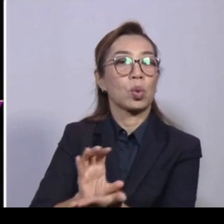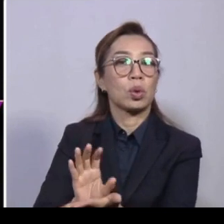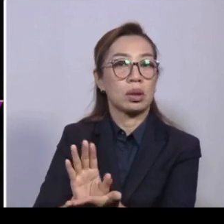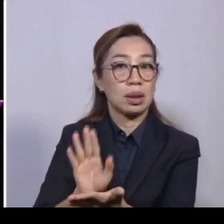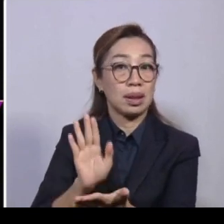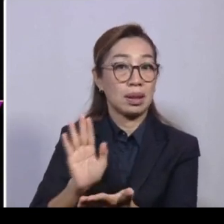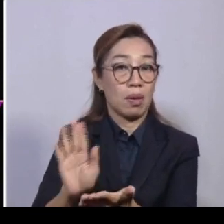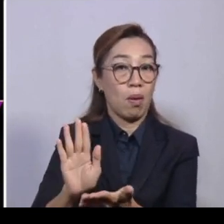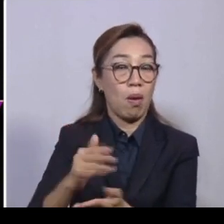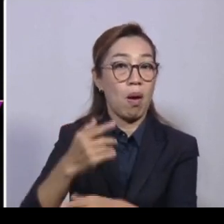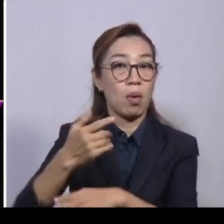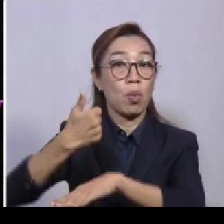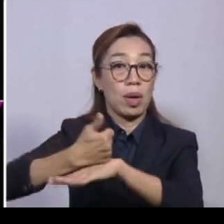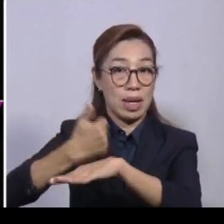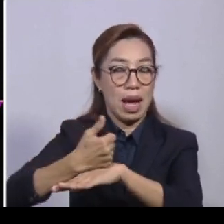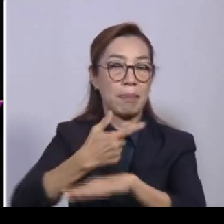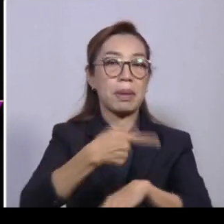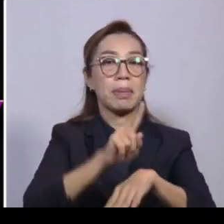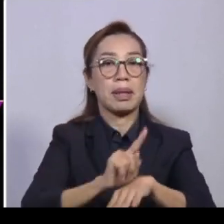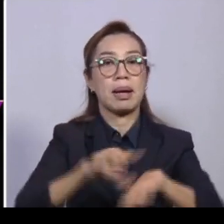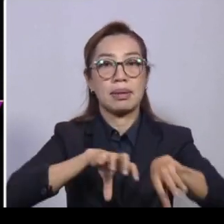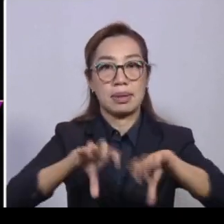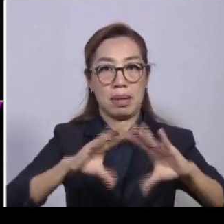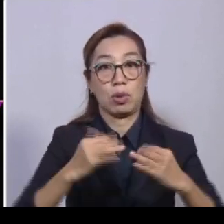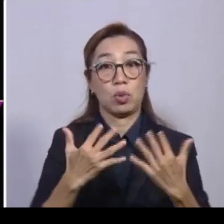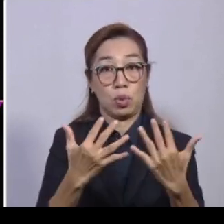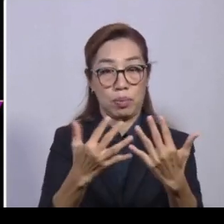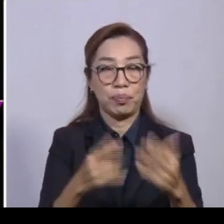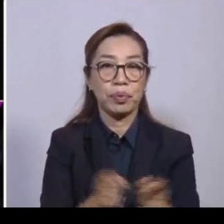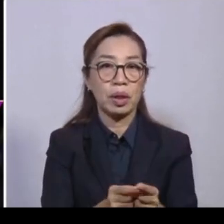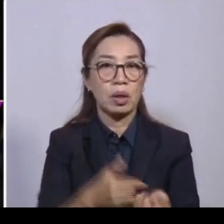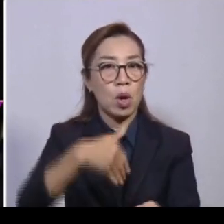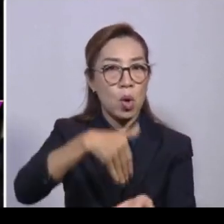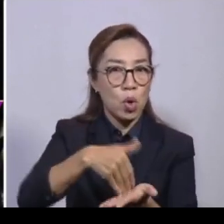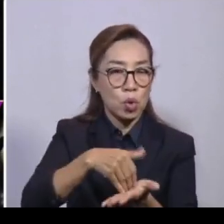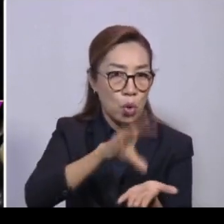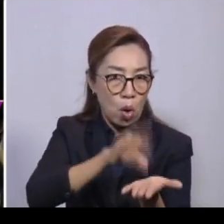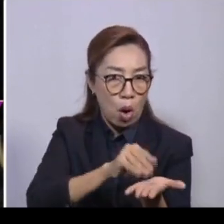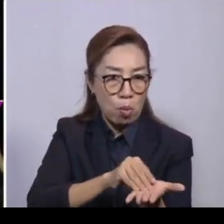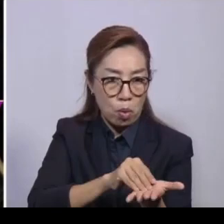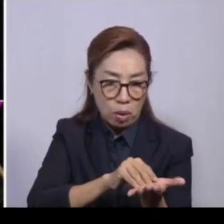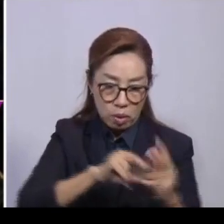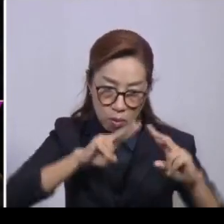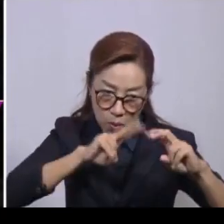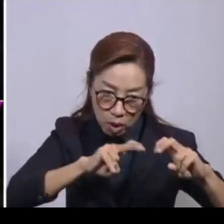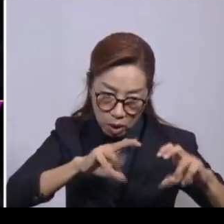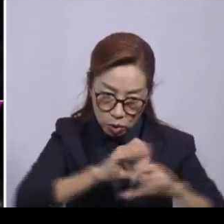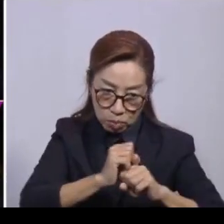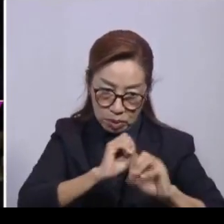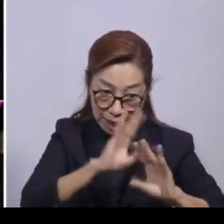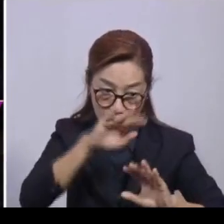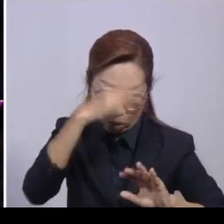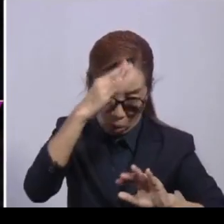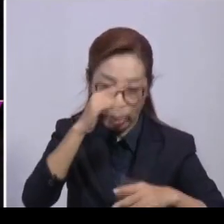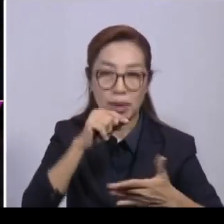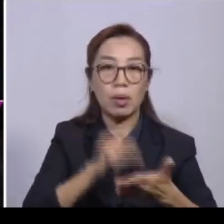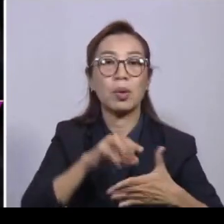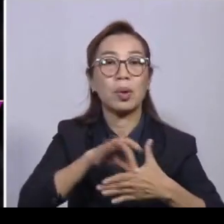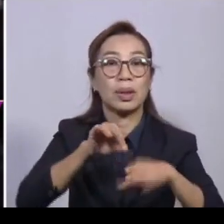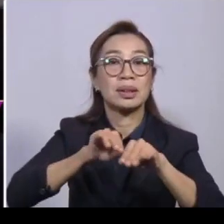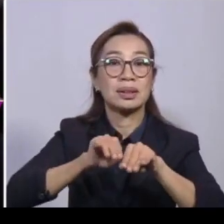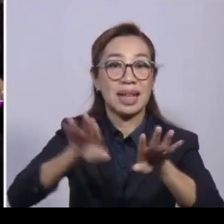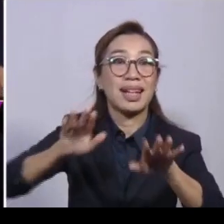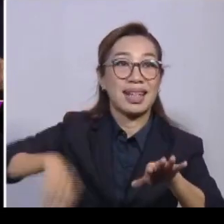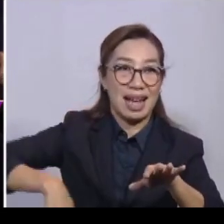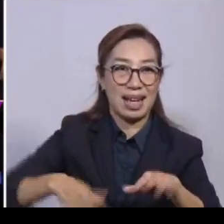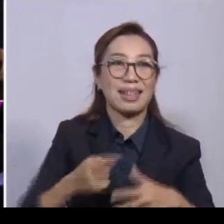ลอดภัยและสร้างสรรค์เป็นประธานนอกจากนี้ค่ะยังมีผู้จัดการศูนย์ชัวร์ก่อนแชร์สำนักข่าวไทยอสมท.คุณพีรพลอนุตรโสตนะ